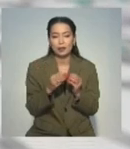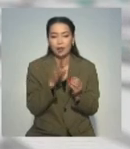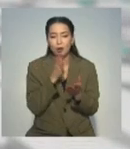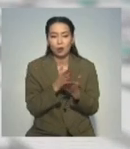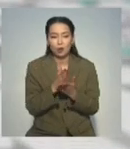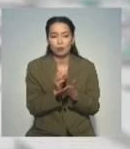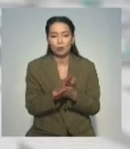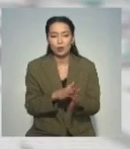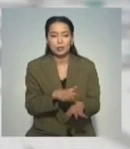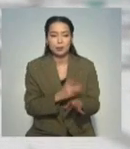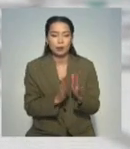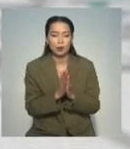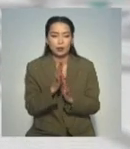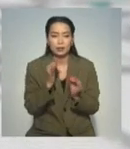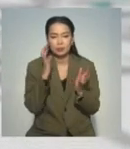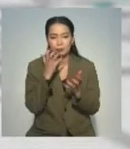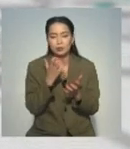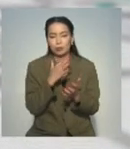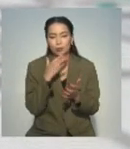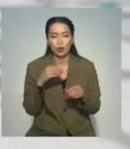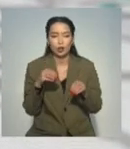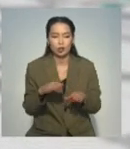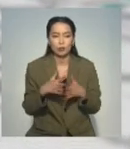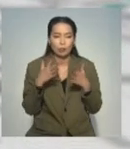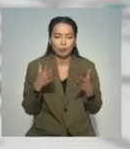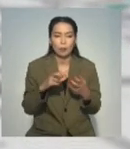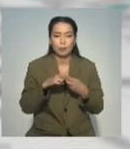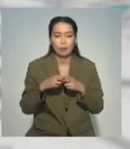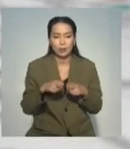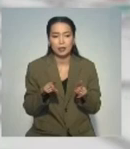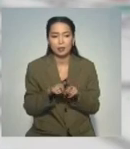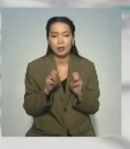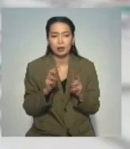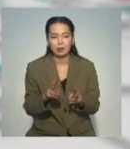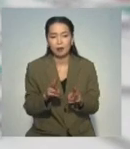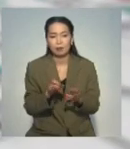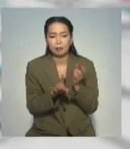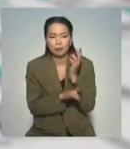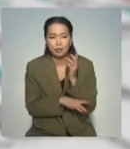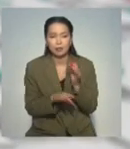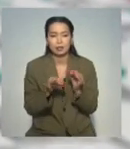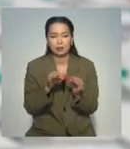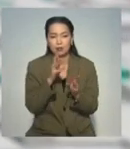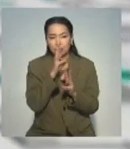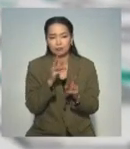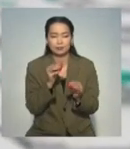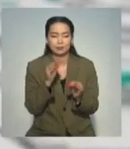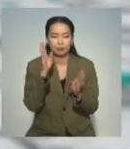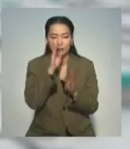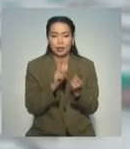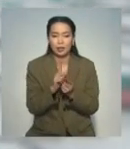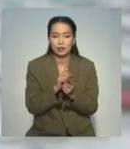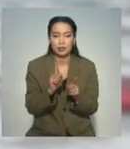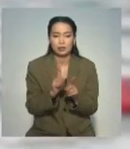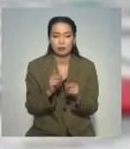имеет серьезные последствия для решения широкого спектра проблем, таких как укоренившаяся бедность, расхождение в доходах и изменение климата. Однако